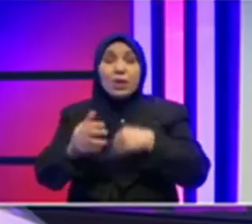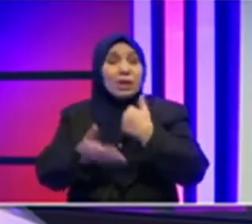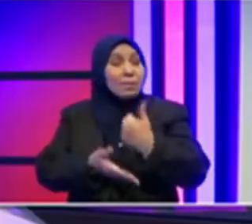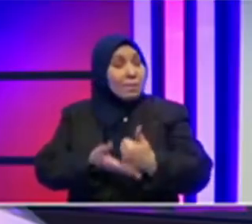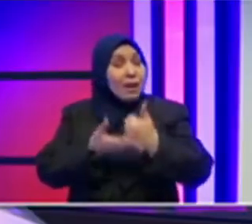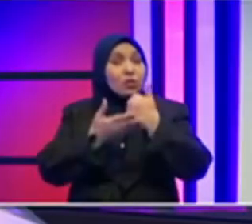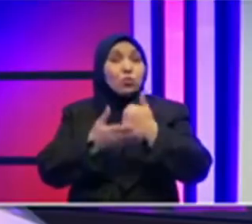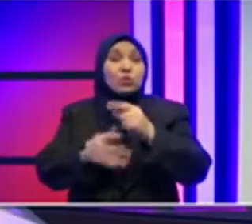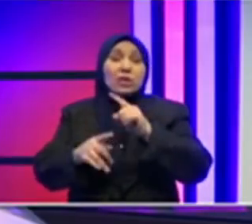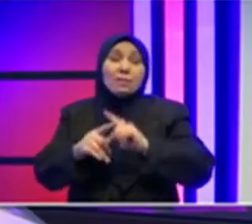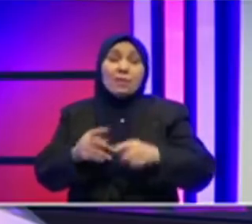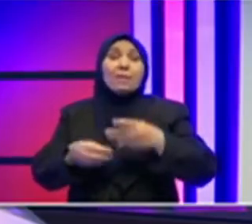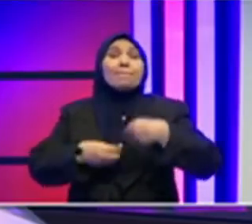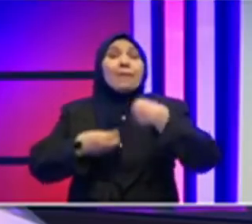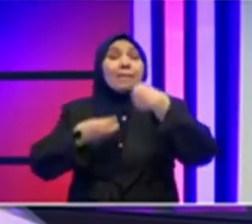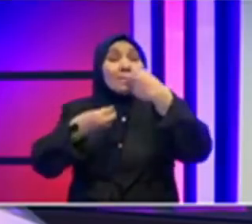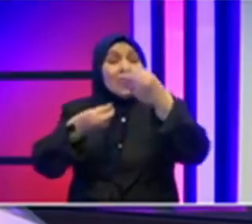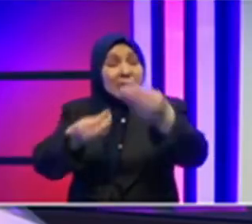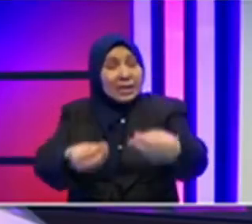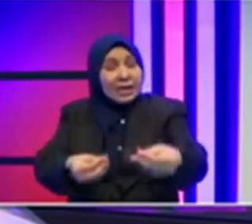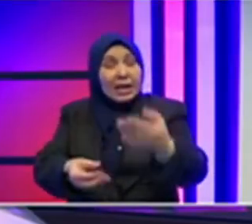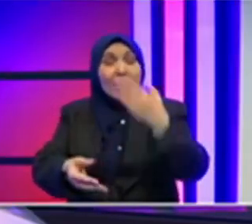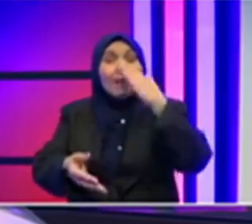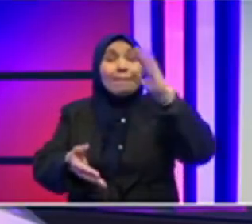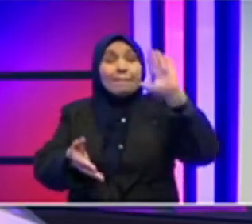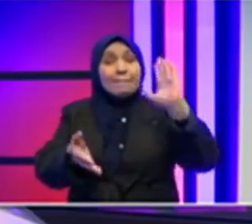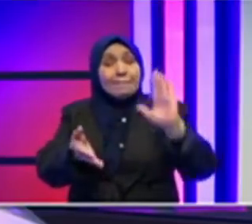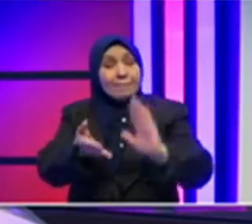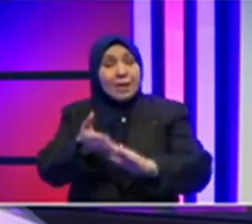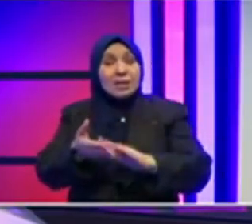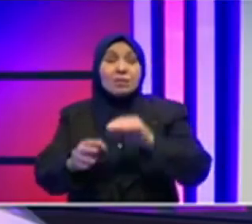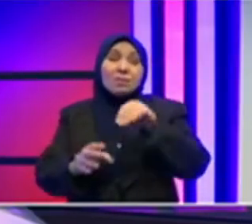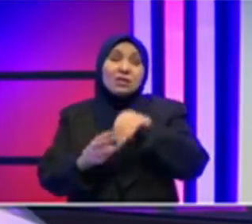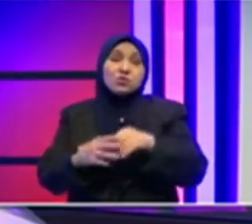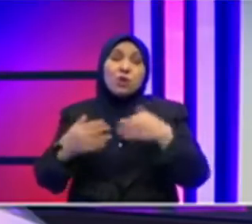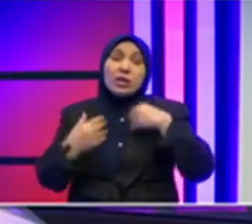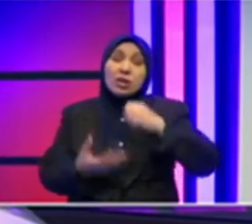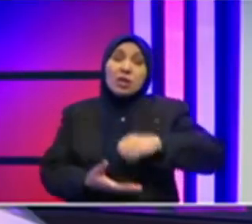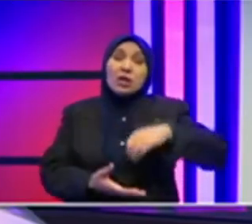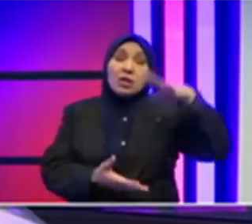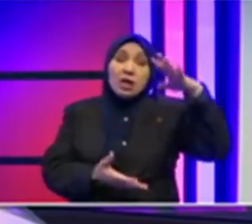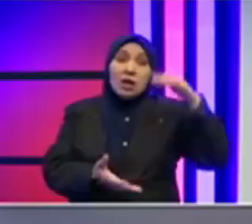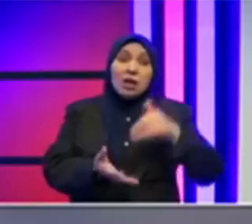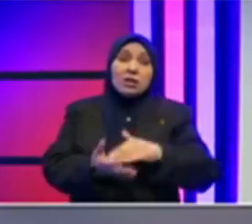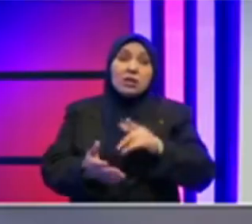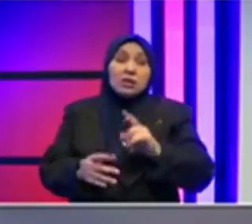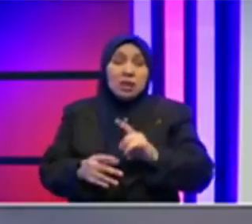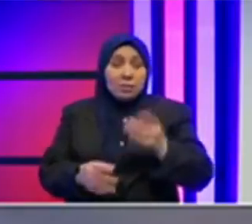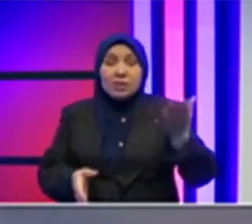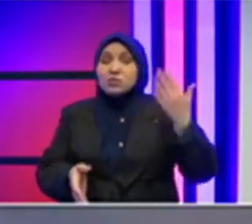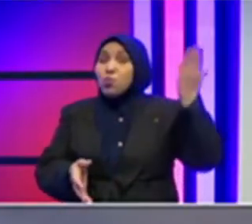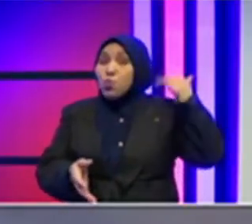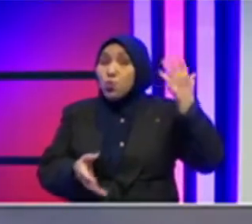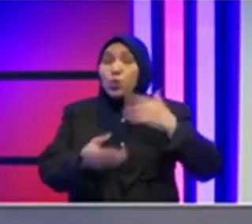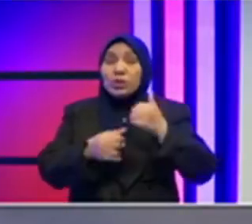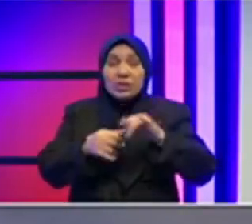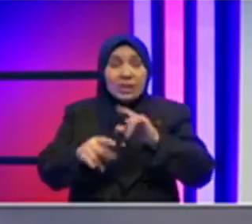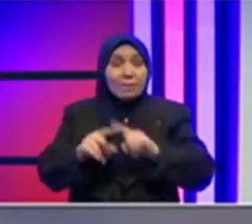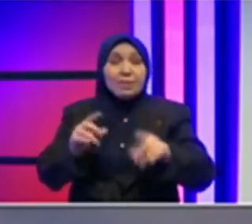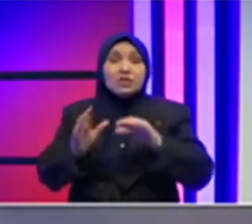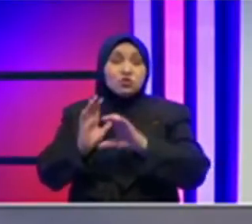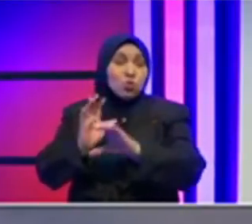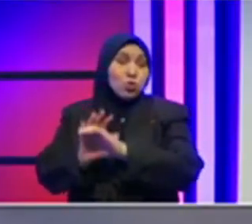malah memberikan mudarat. Ya, termasuklah ada kepercayaan lagi ustaz ni, mungkin zaman dahulu, tapi zaman sekarang masih ada lagi. Kalau nak